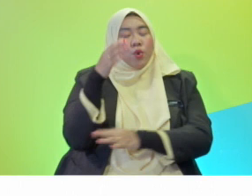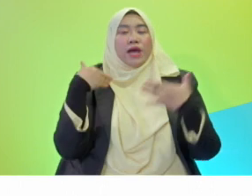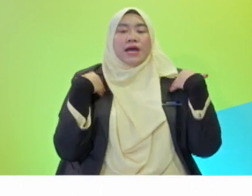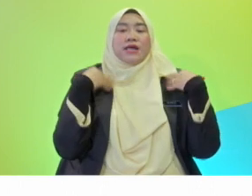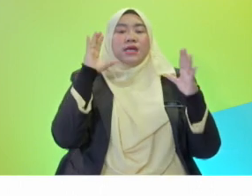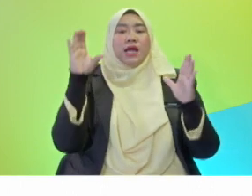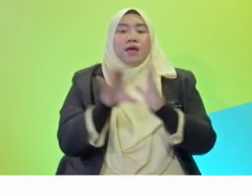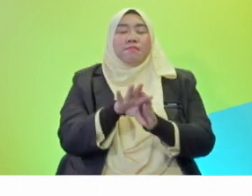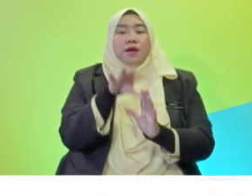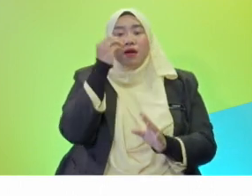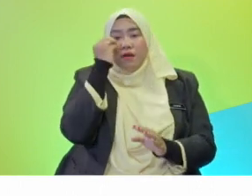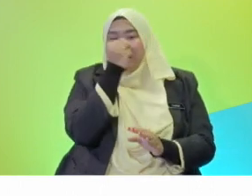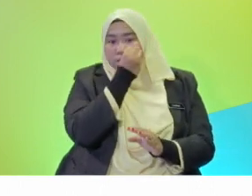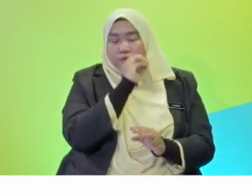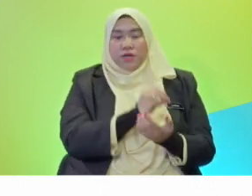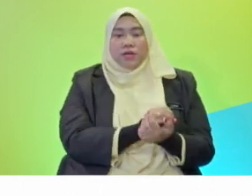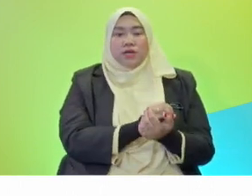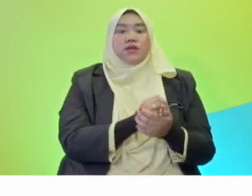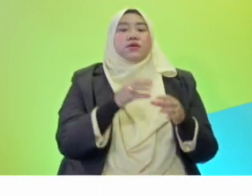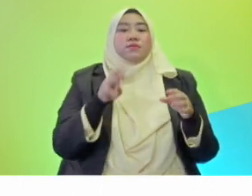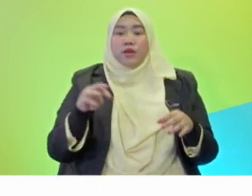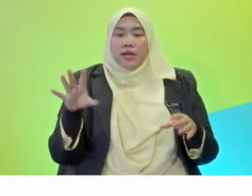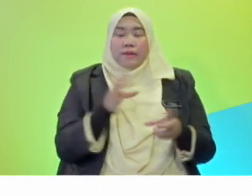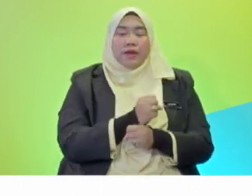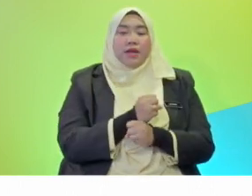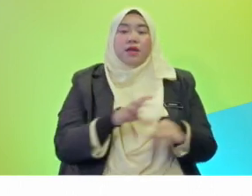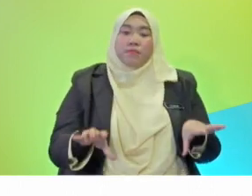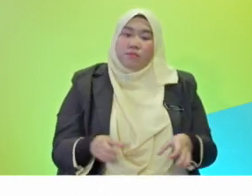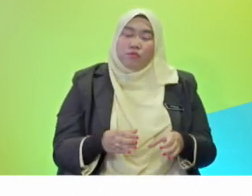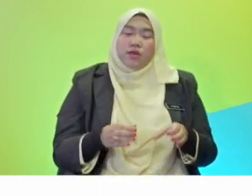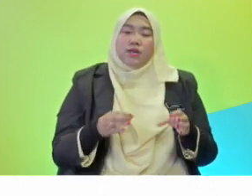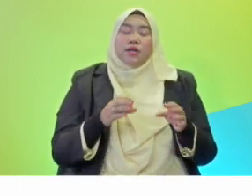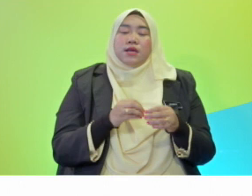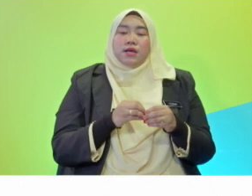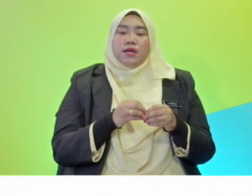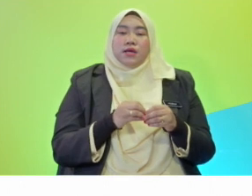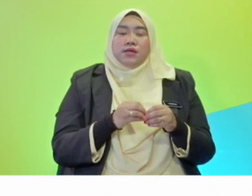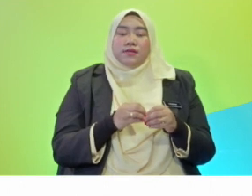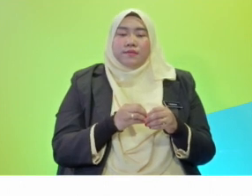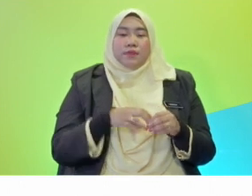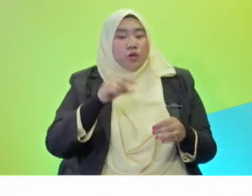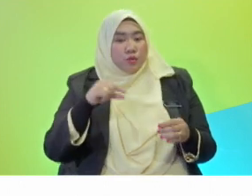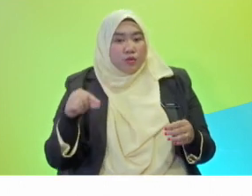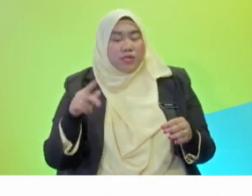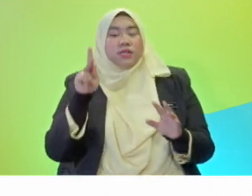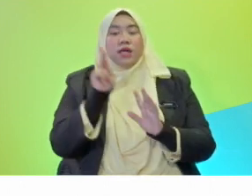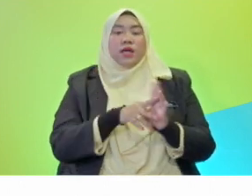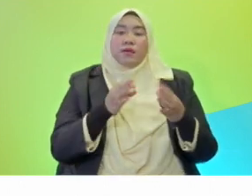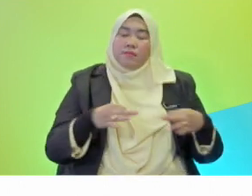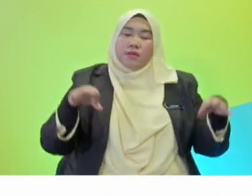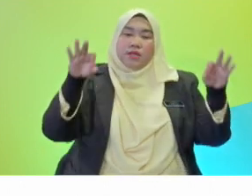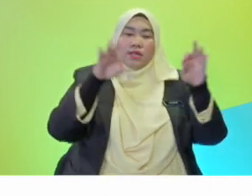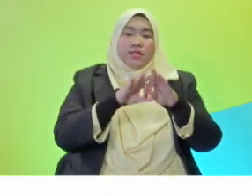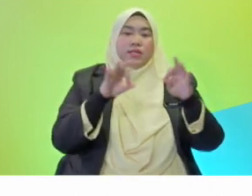maka mereka hasilkan proses ini dan menulis kepentingan usaha mengenalkan kelestarian